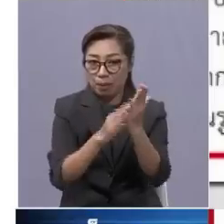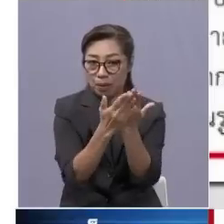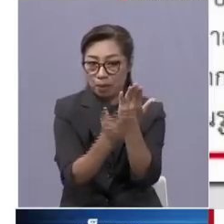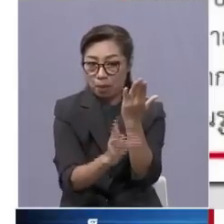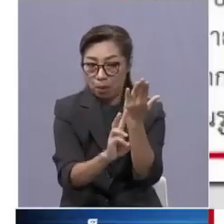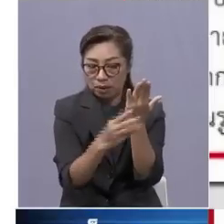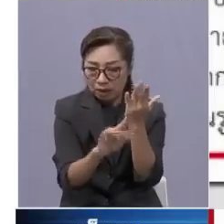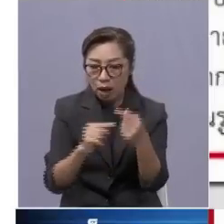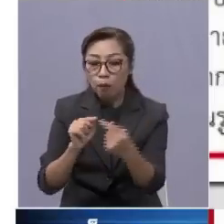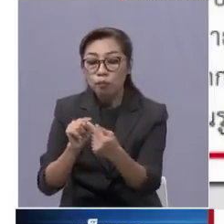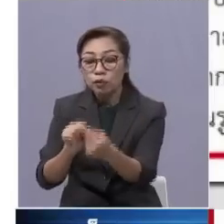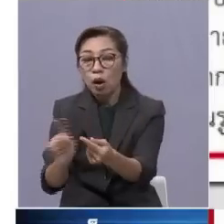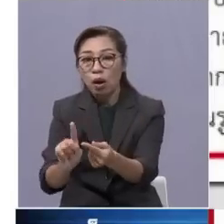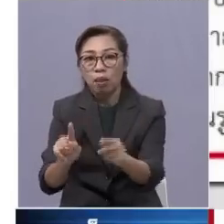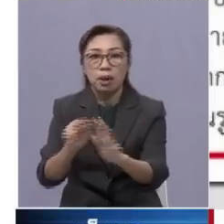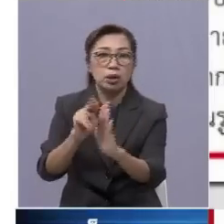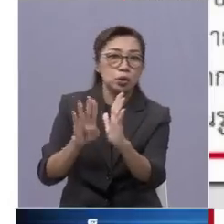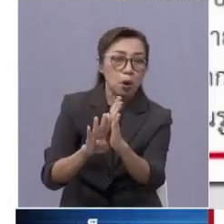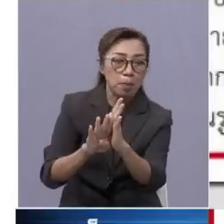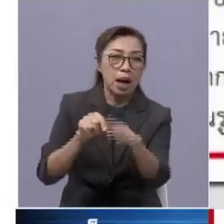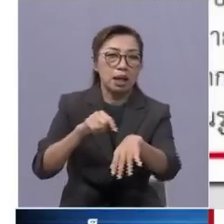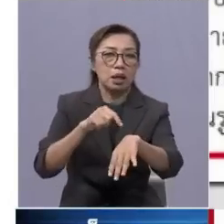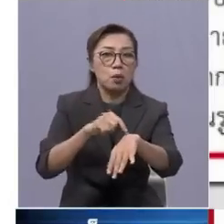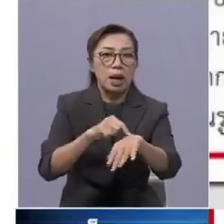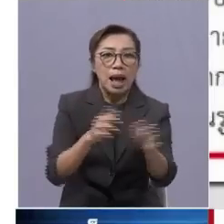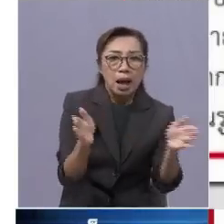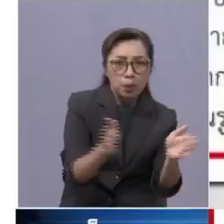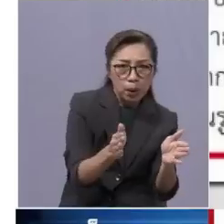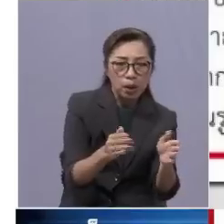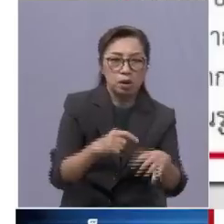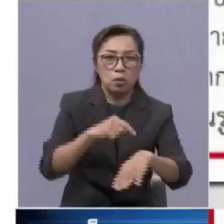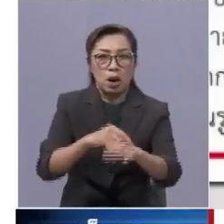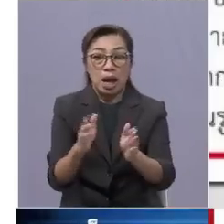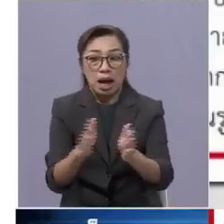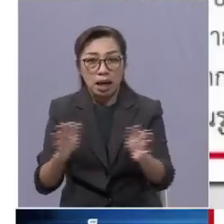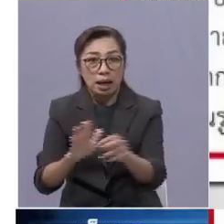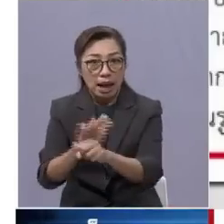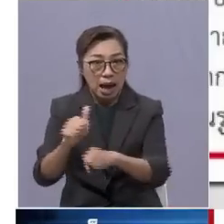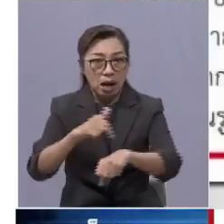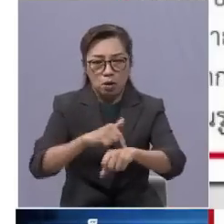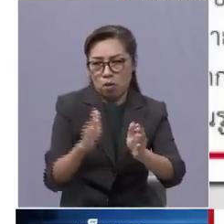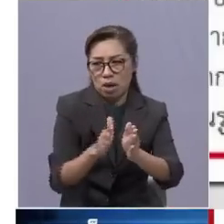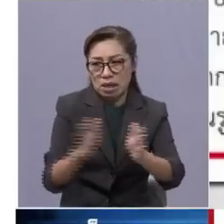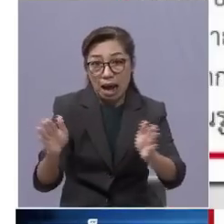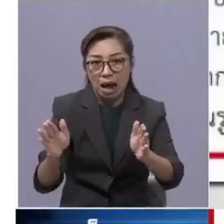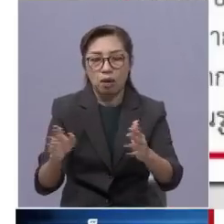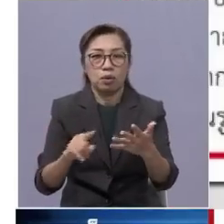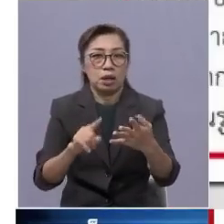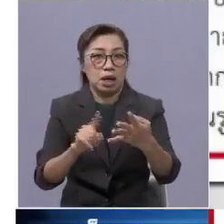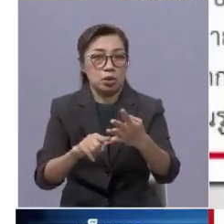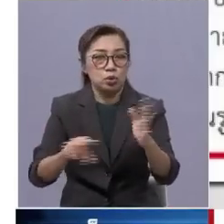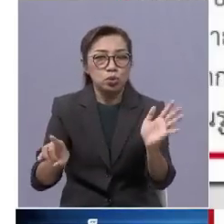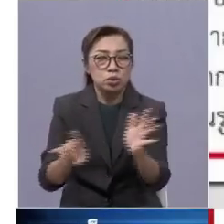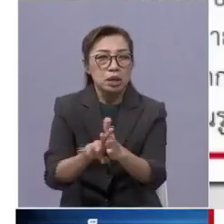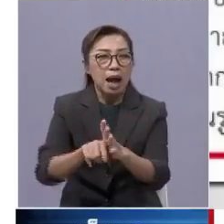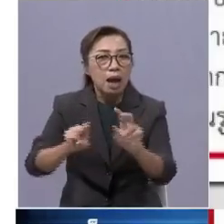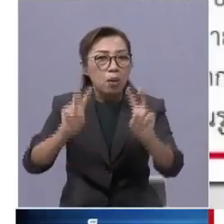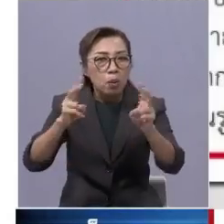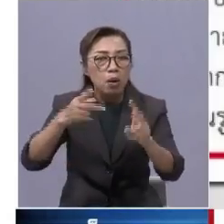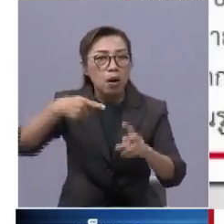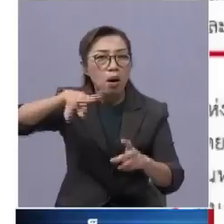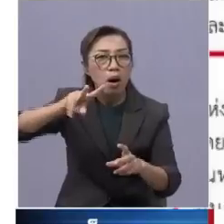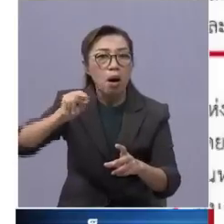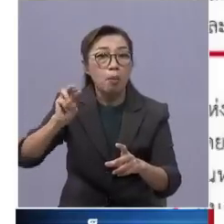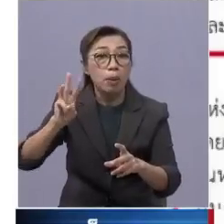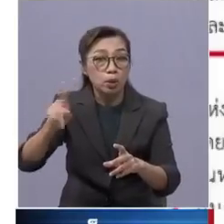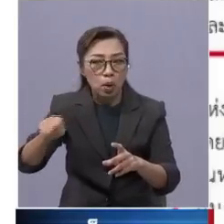งการดำเนินนโยบายในระยะกลางระยะยาวและภาคผนวกที่ระบุถึงนโยบายแต่ละด้านว่าสอดคล้องกับ